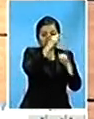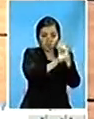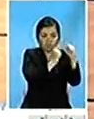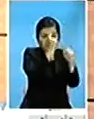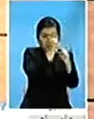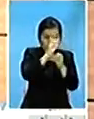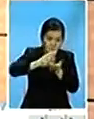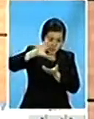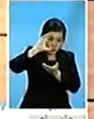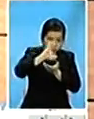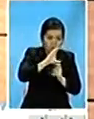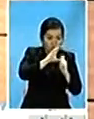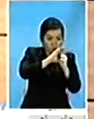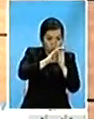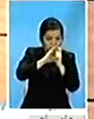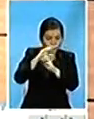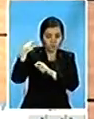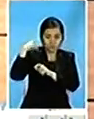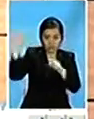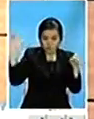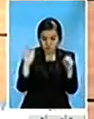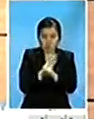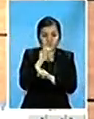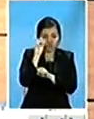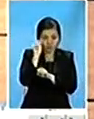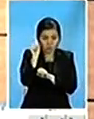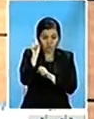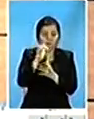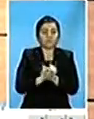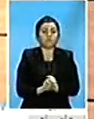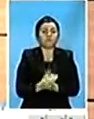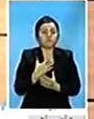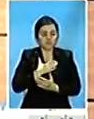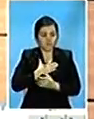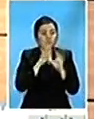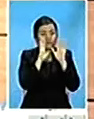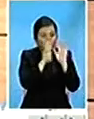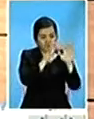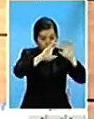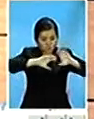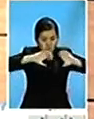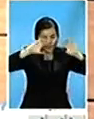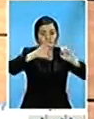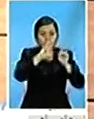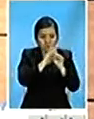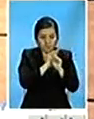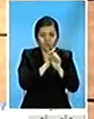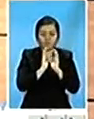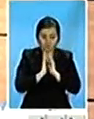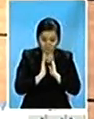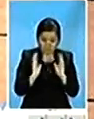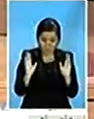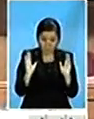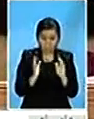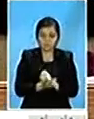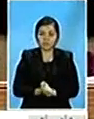ให้งบประมาณนั้นได้ใช้อย่างมีประสิทธิภาพนะคะดิฉันก็ฝากถึงรัฐบาลเพียงแค่นี้ค่ะขอบคุณค่ะ ขอบคุณ